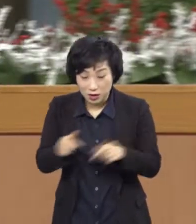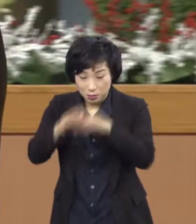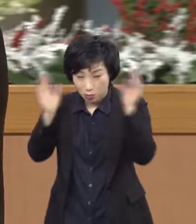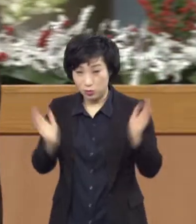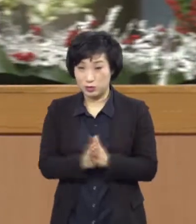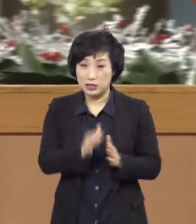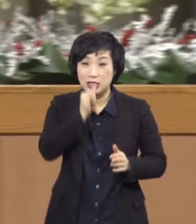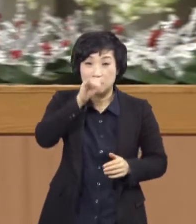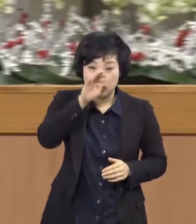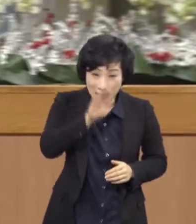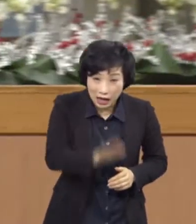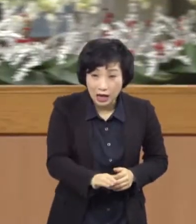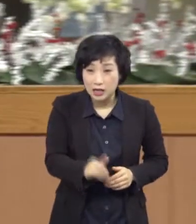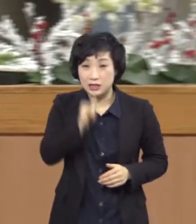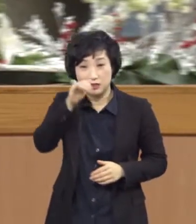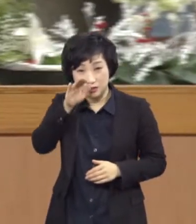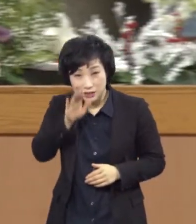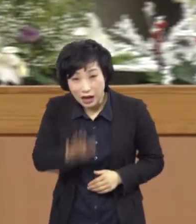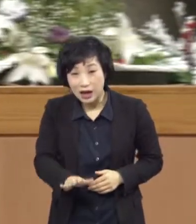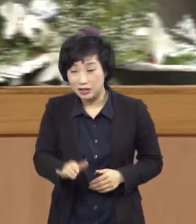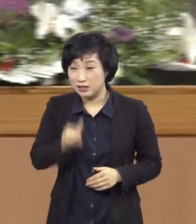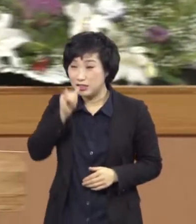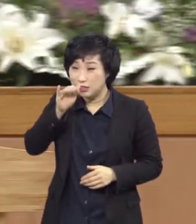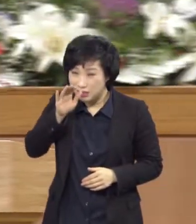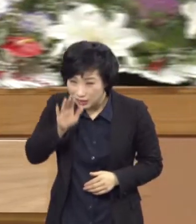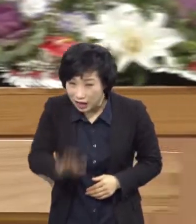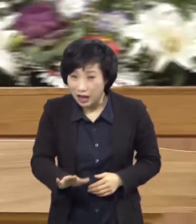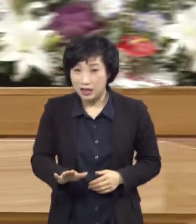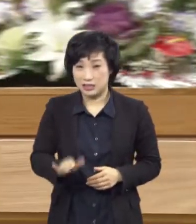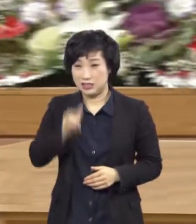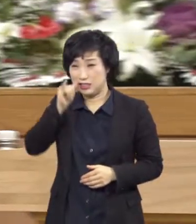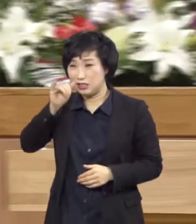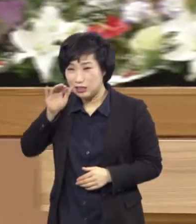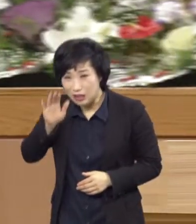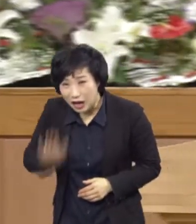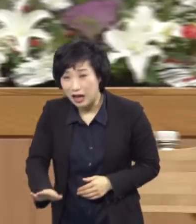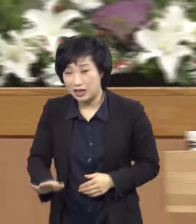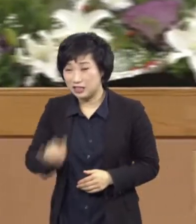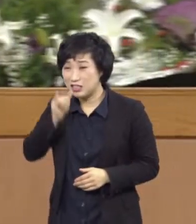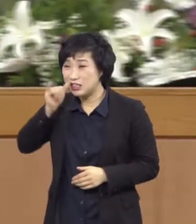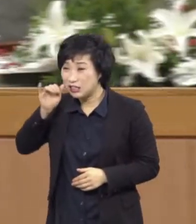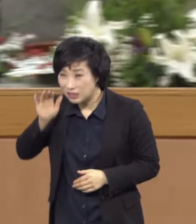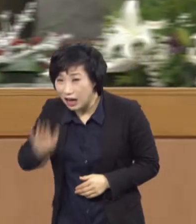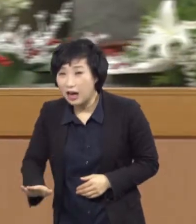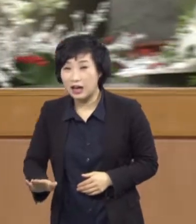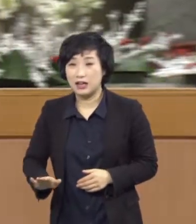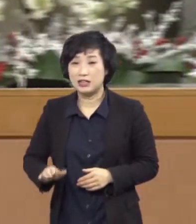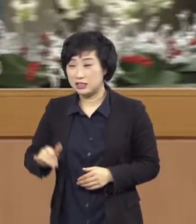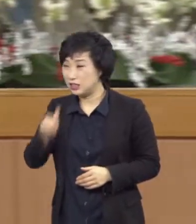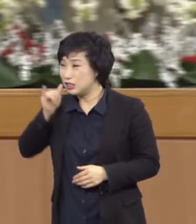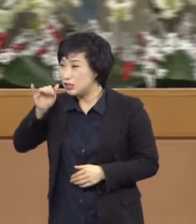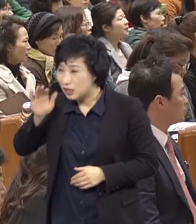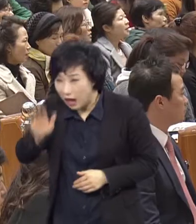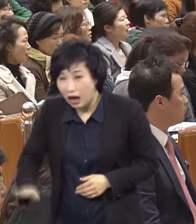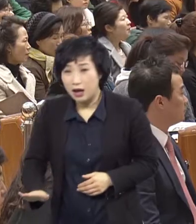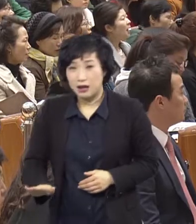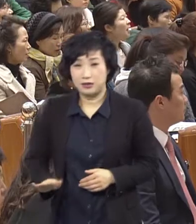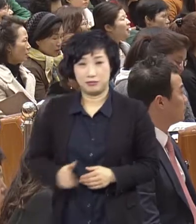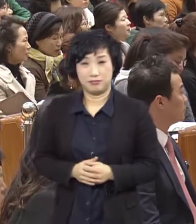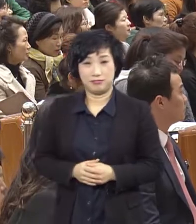있으라, 있으라, 있으라, 있으라, 있으라, 있으라, 있으라.